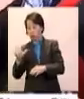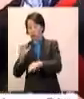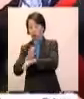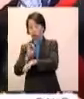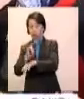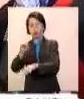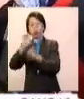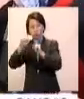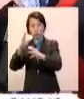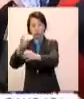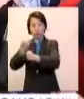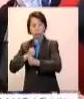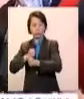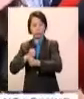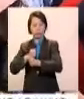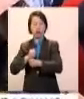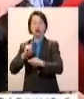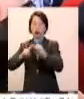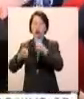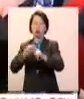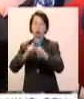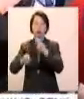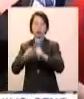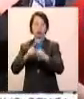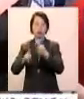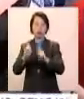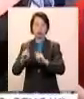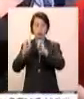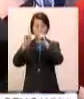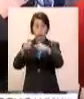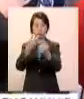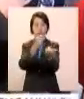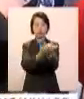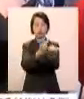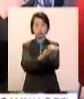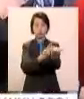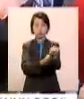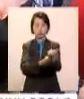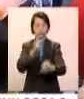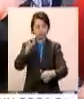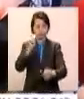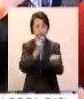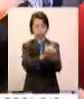macam kawan-kawan lah, ya, yang pergi ke khusus. Dia mesti ada